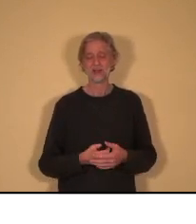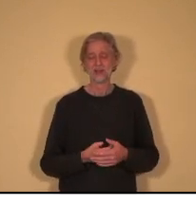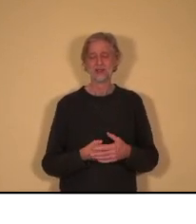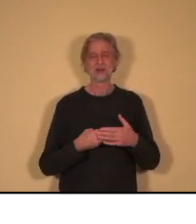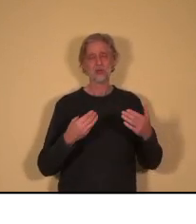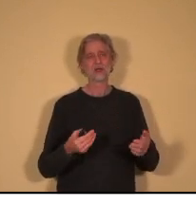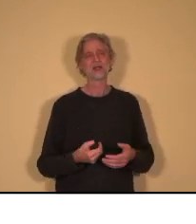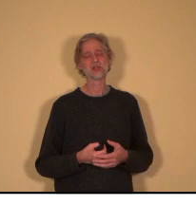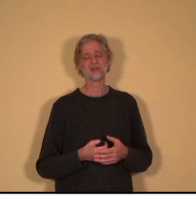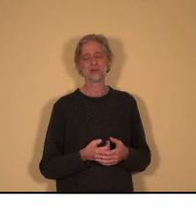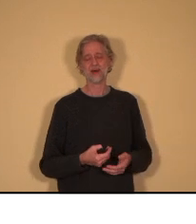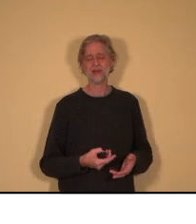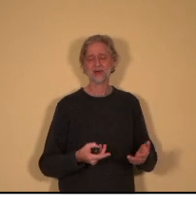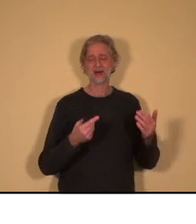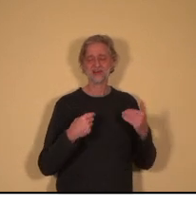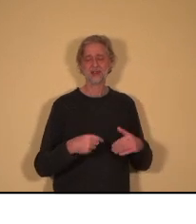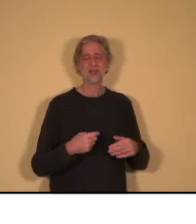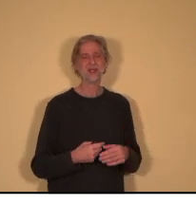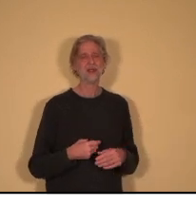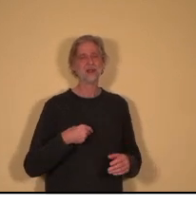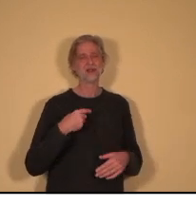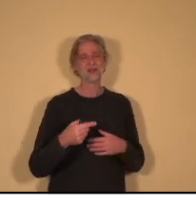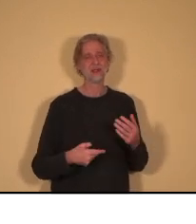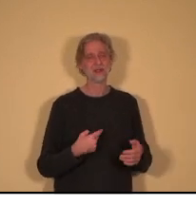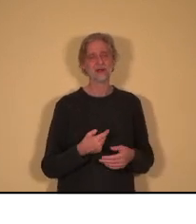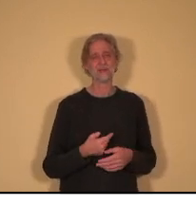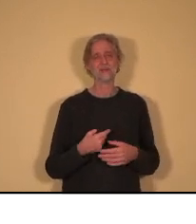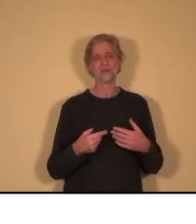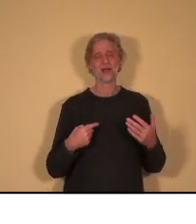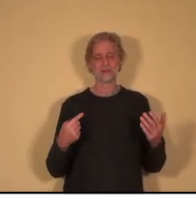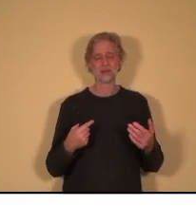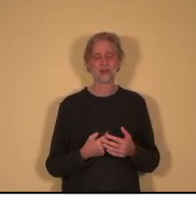der überkritischen CO2-Phase in die